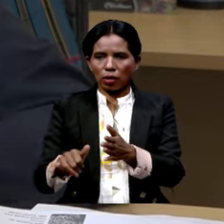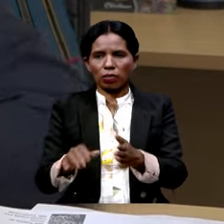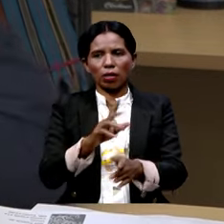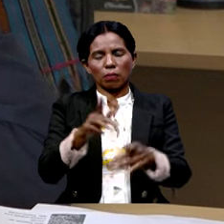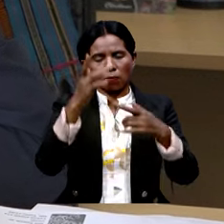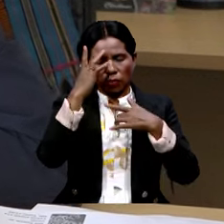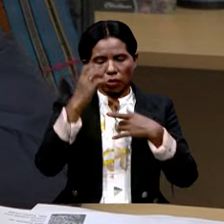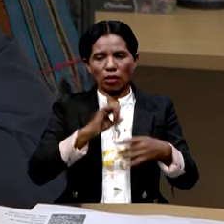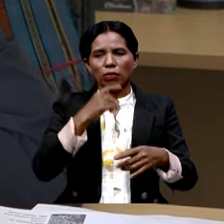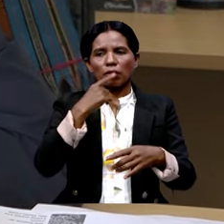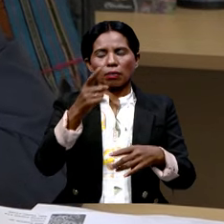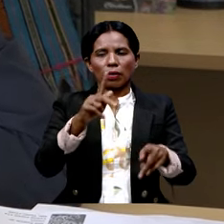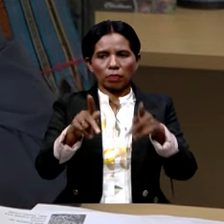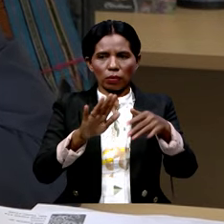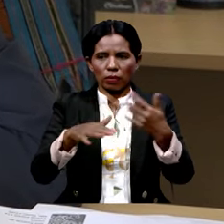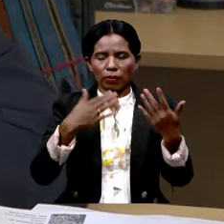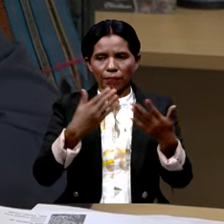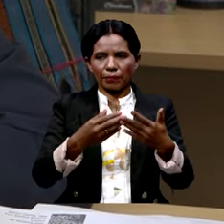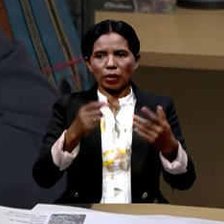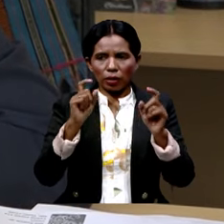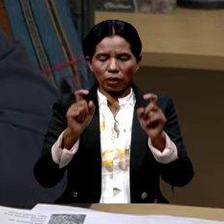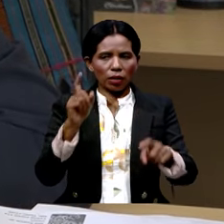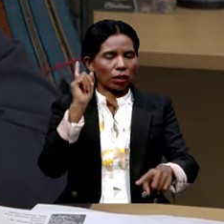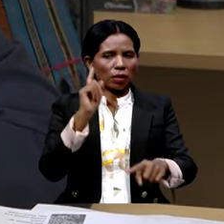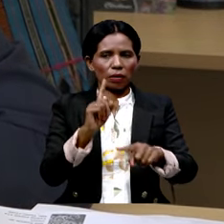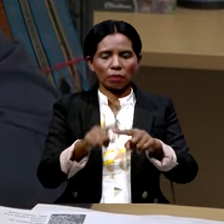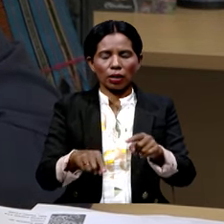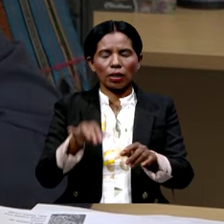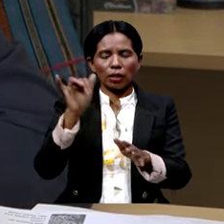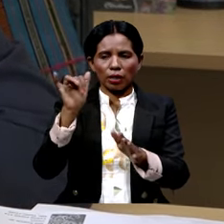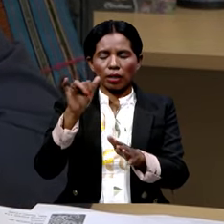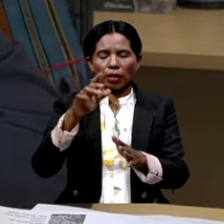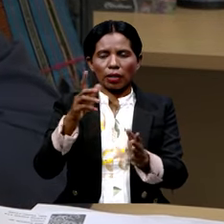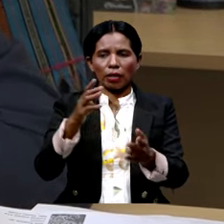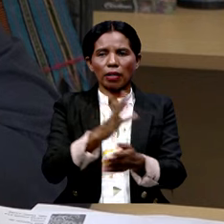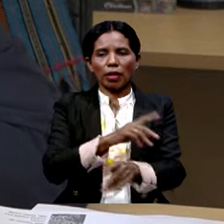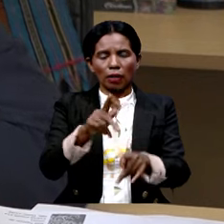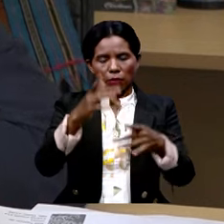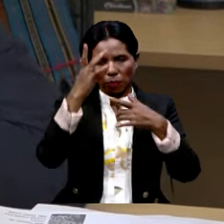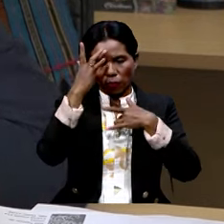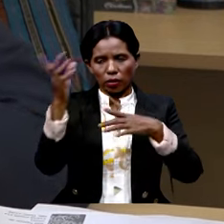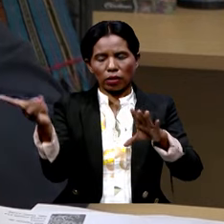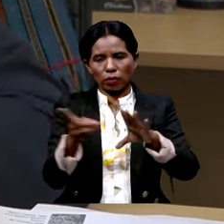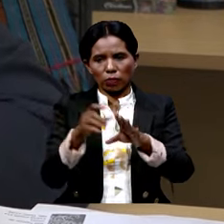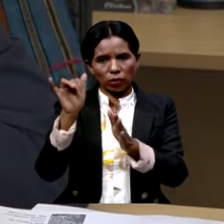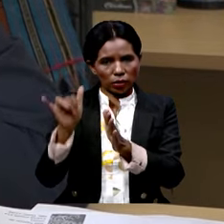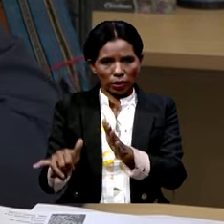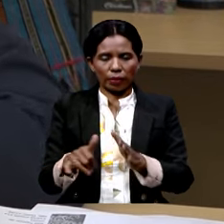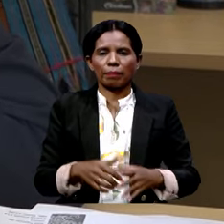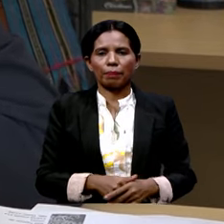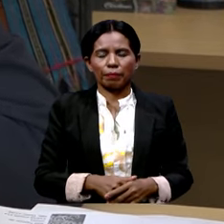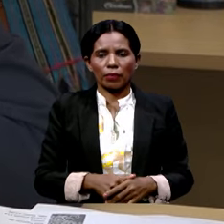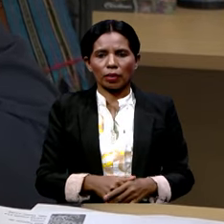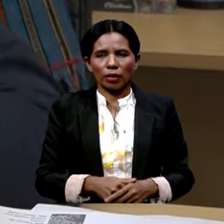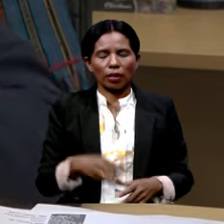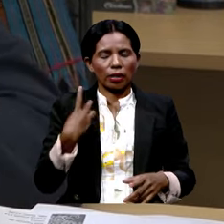hau dia baik macam hau ni macam ni ada sini. Lalika buru pasien emang moras ni dokumen tu. Tapi sih tahu ni orang maida, larmi